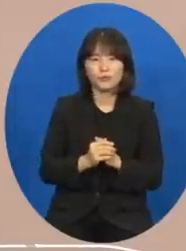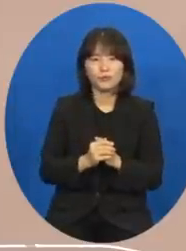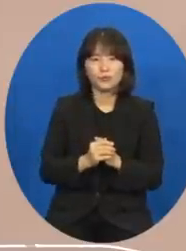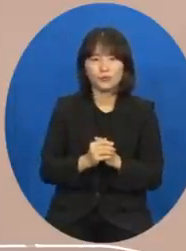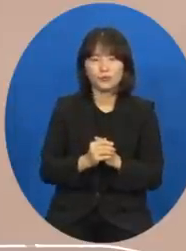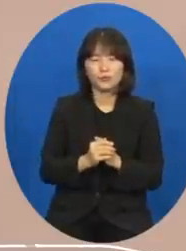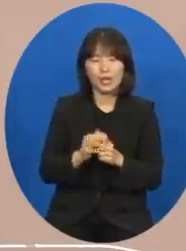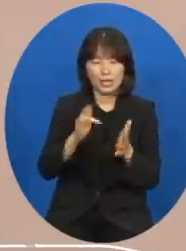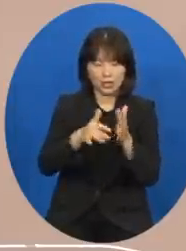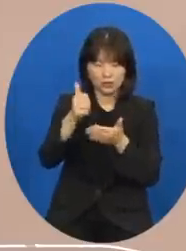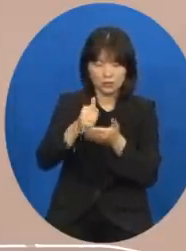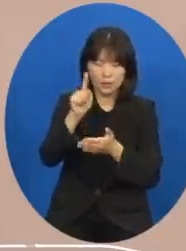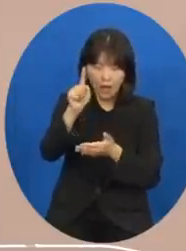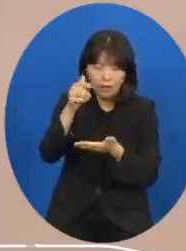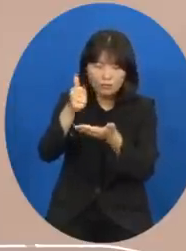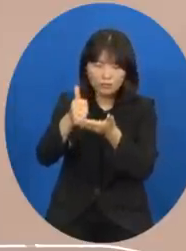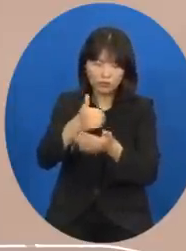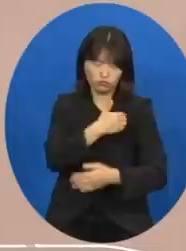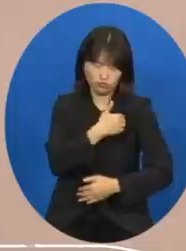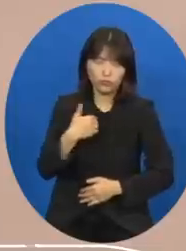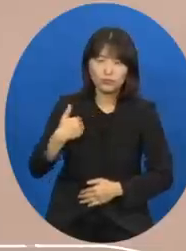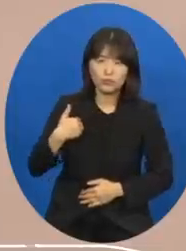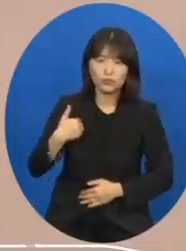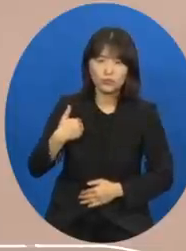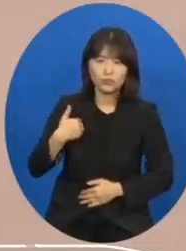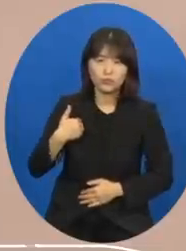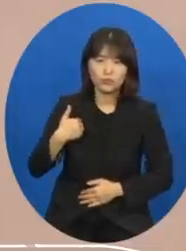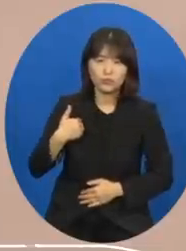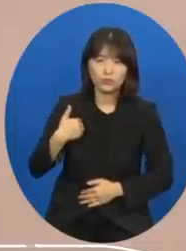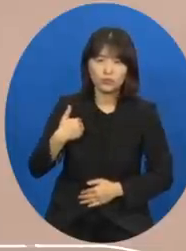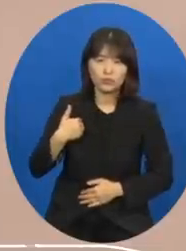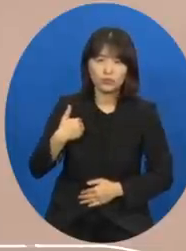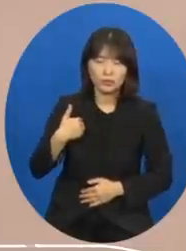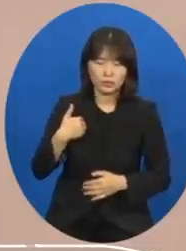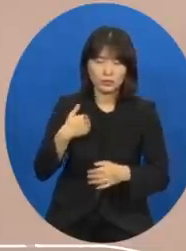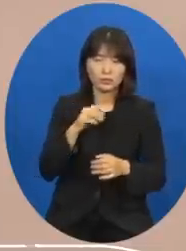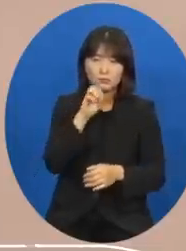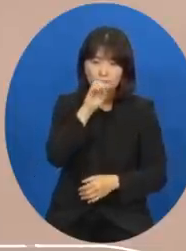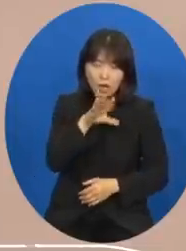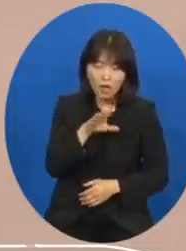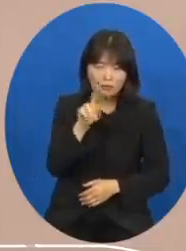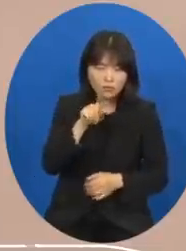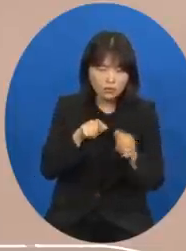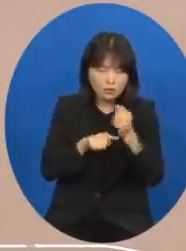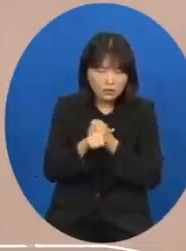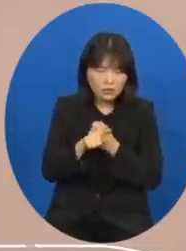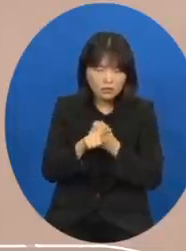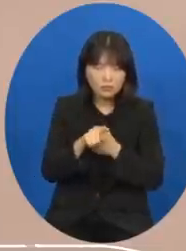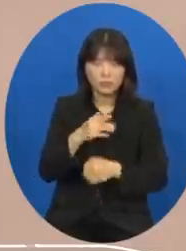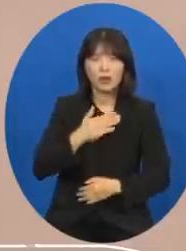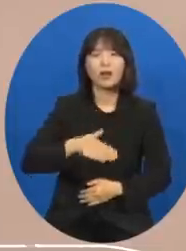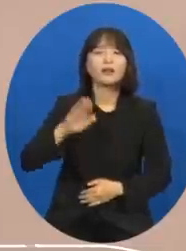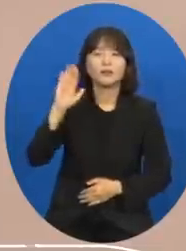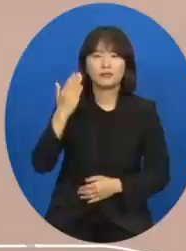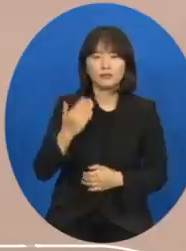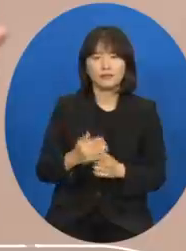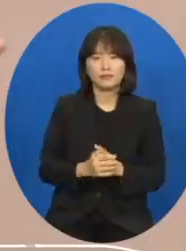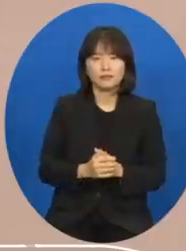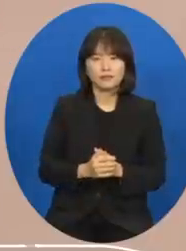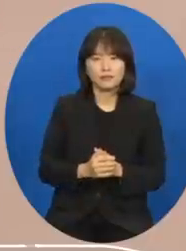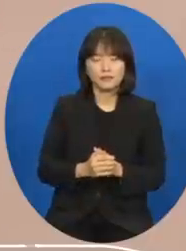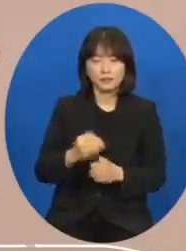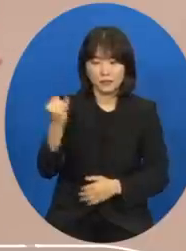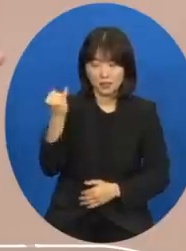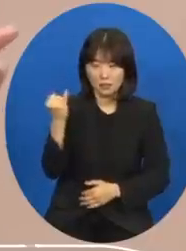충분합니다. 예수님 한 분이면 충분합니다. 그런 말이 무슨 의미인지를 그냥 직감하게 됩니다. 이